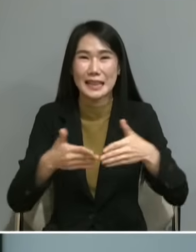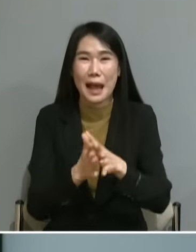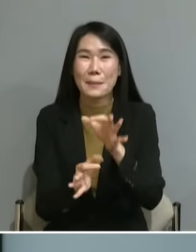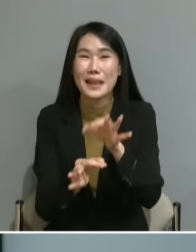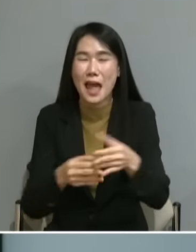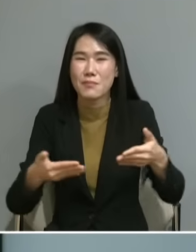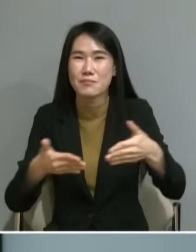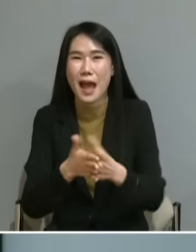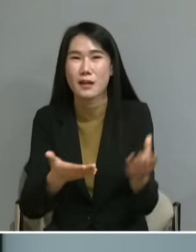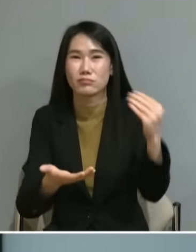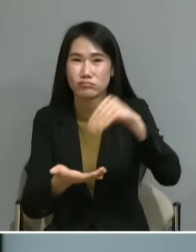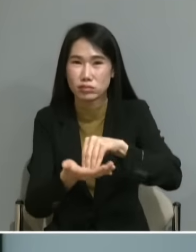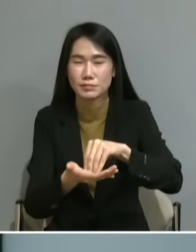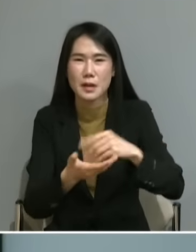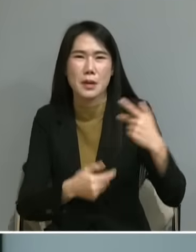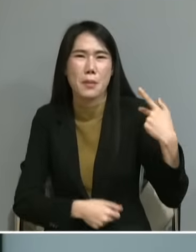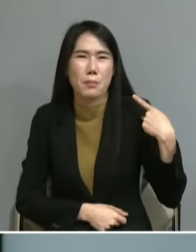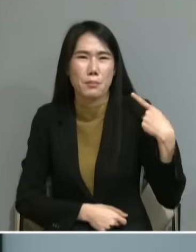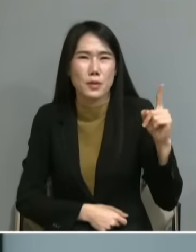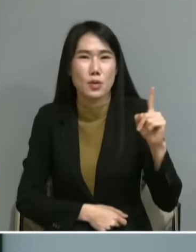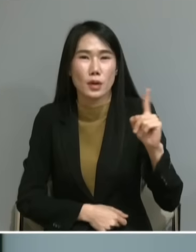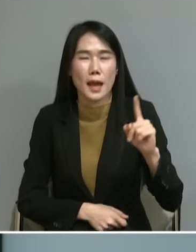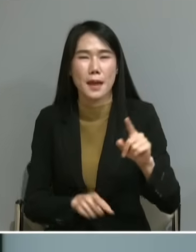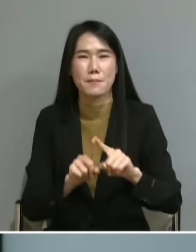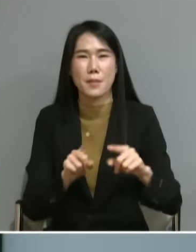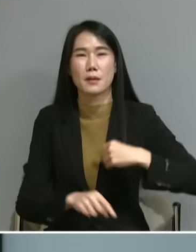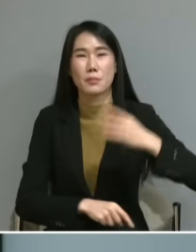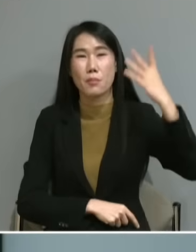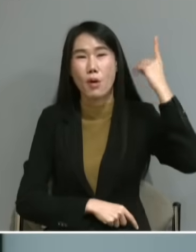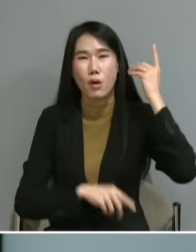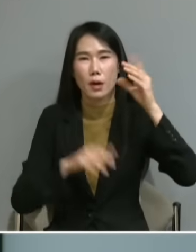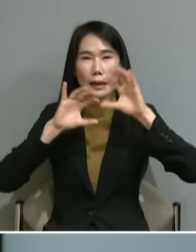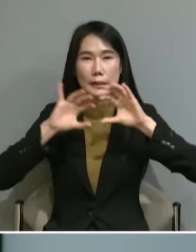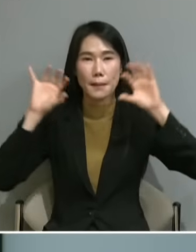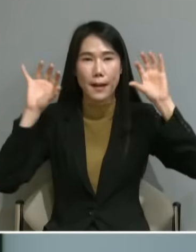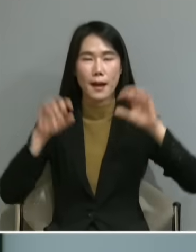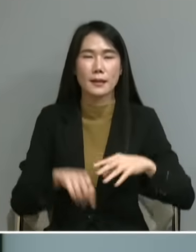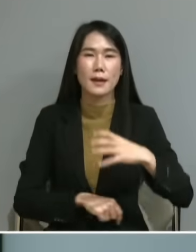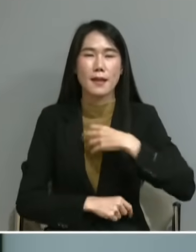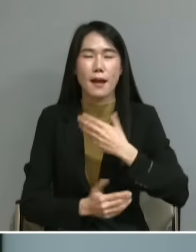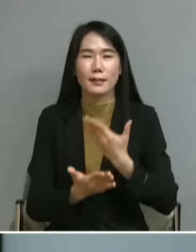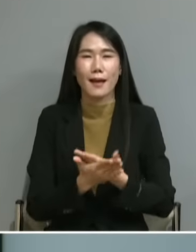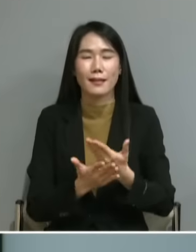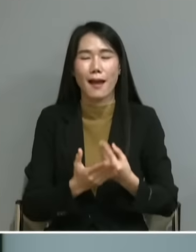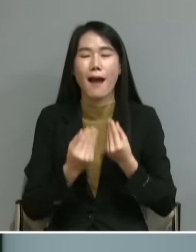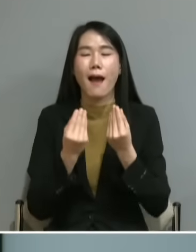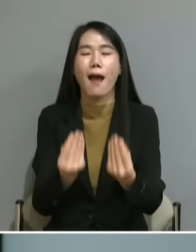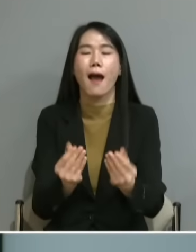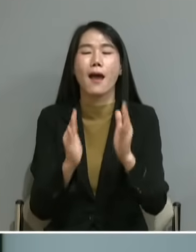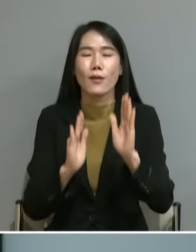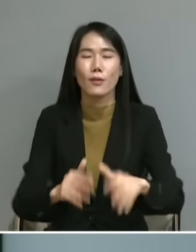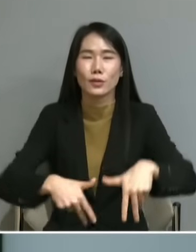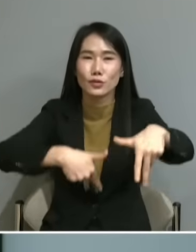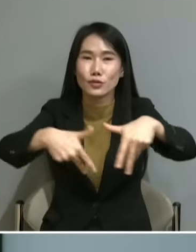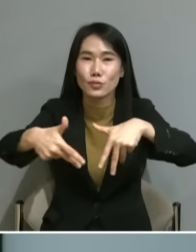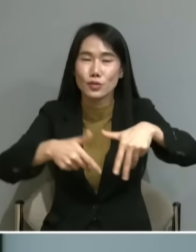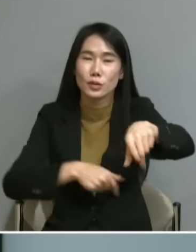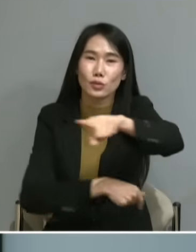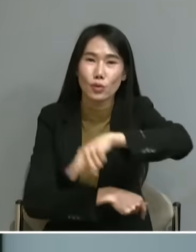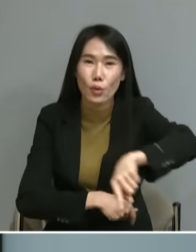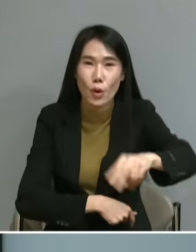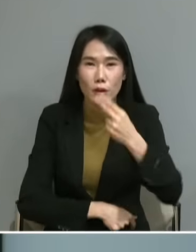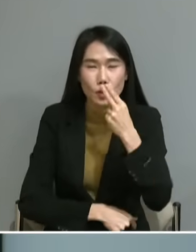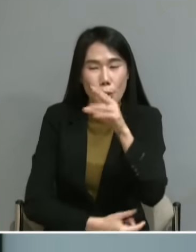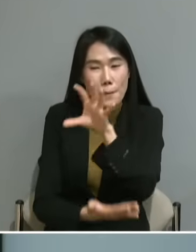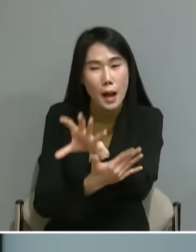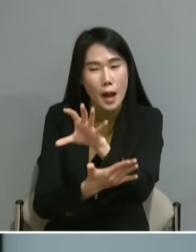จะเป็นกลไกที่แตกต่างจากเดิมในอดีตที่ผ่านมารัฐบาลเวลาจะอุดหนุนเงินให้กับพี่น้องประชาชนไม่สามารถกำกับได้ว่า